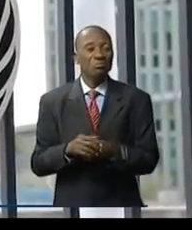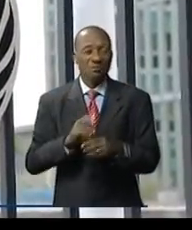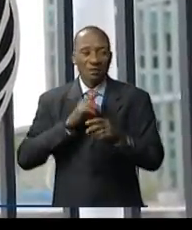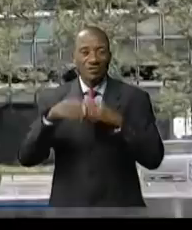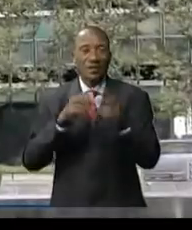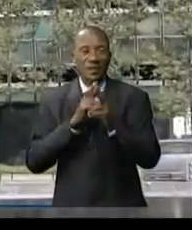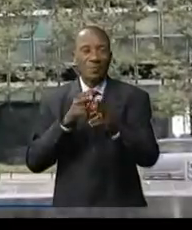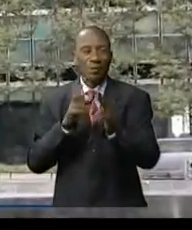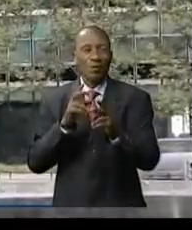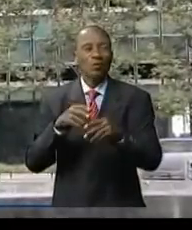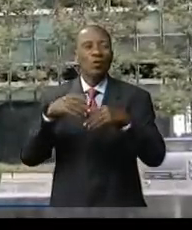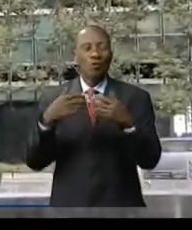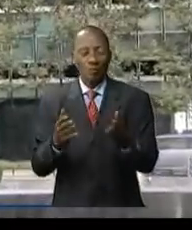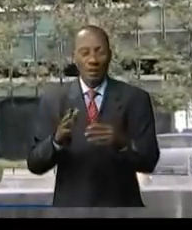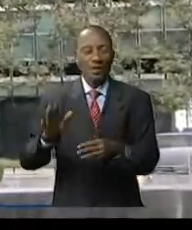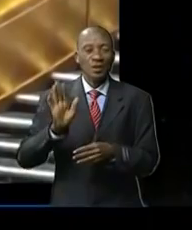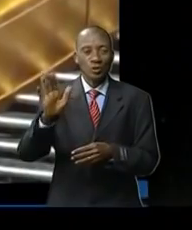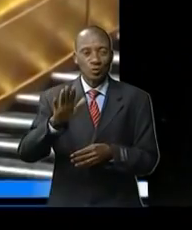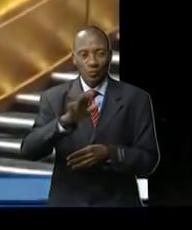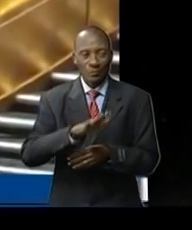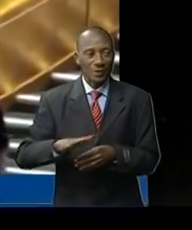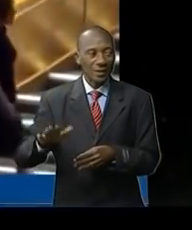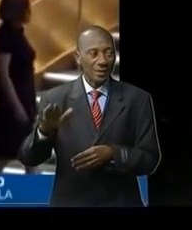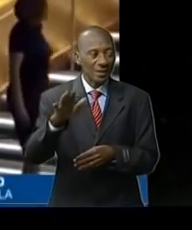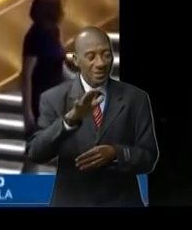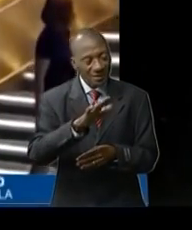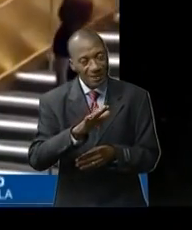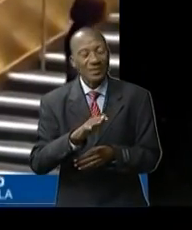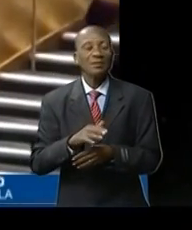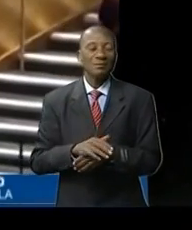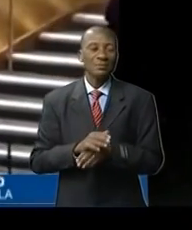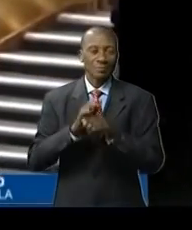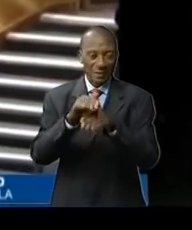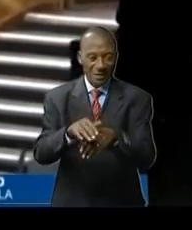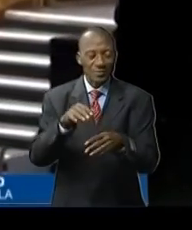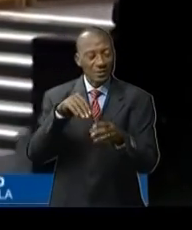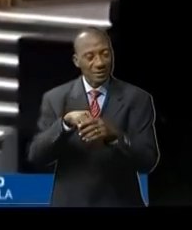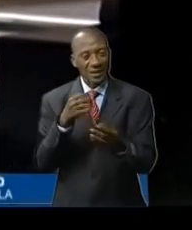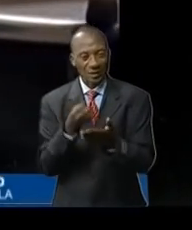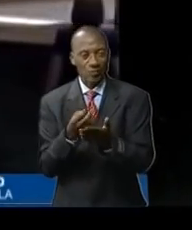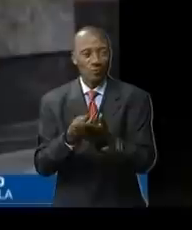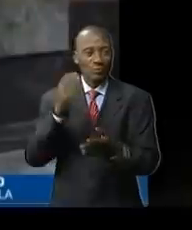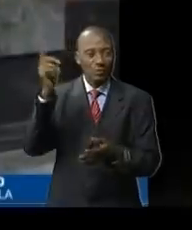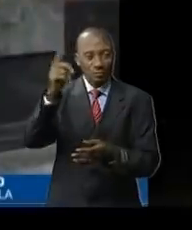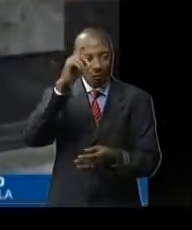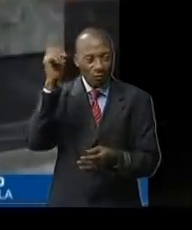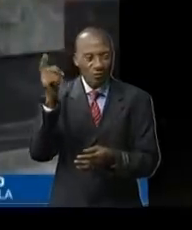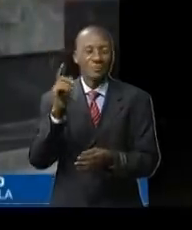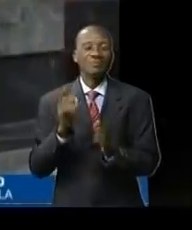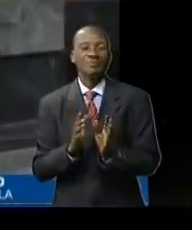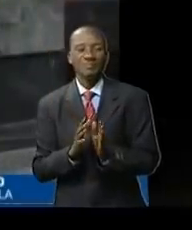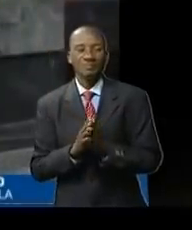entend s'impliquer pour vaincre cette pandémie qui a secoué toutes les économies du monde, y compris celles réputées les plus